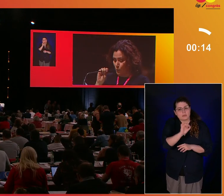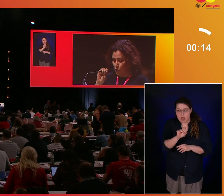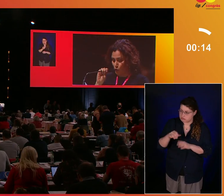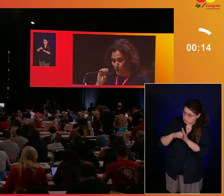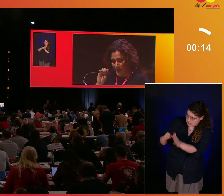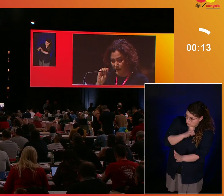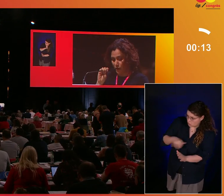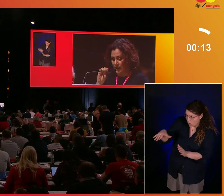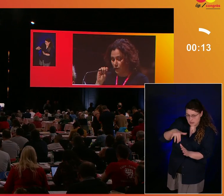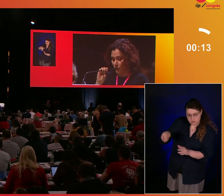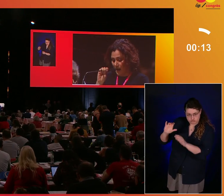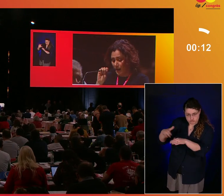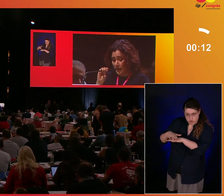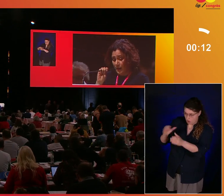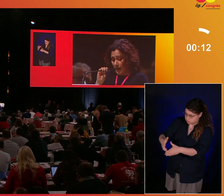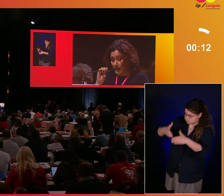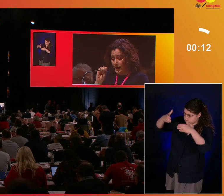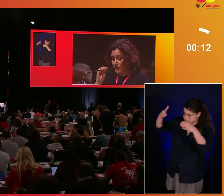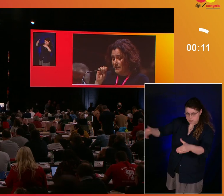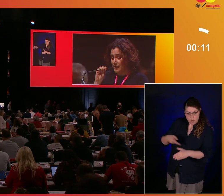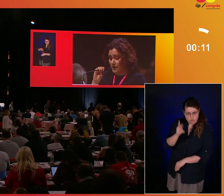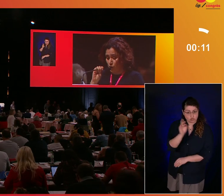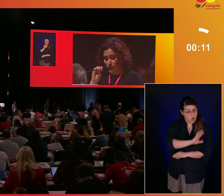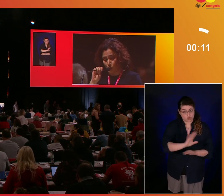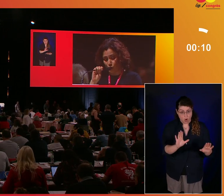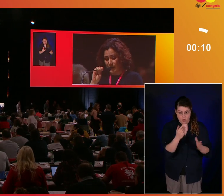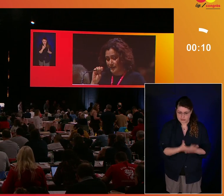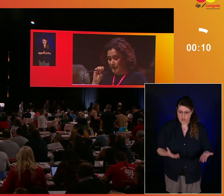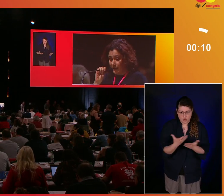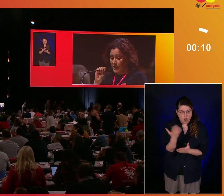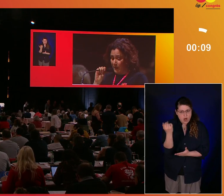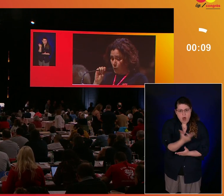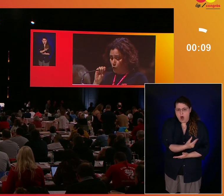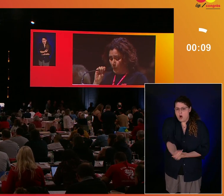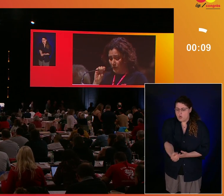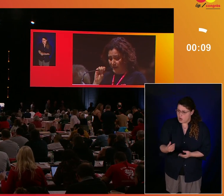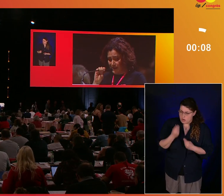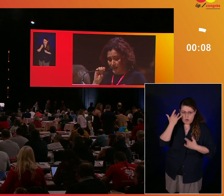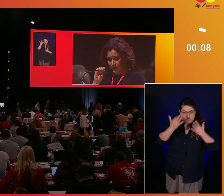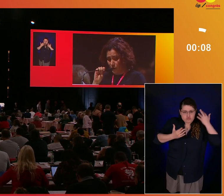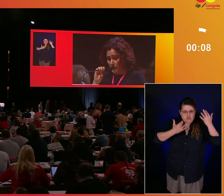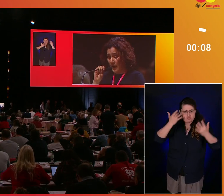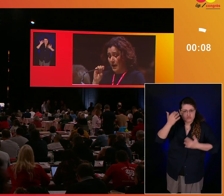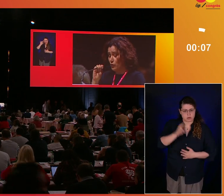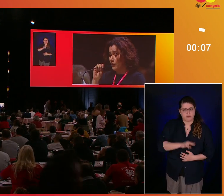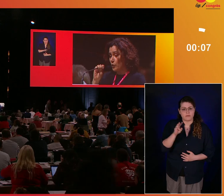droite plus de place qu'elle n'en a hein la gravité de la situation que je viens de décrire elle est préoccupante très inquiétante et nous faut nous